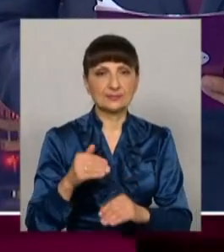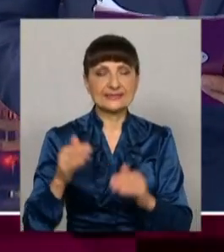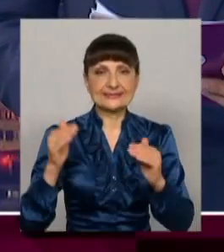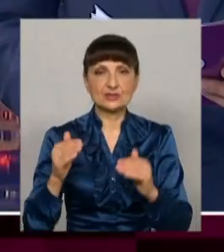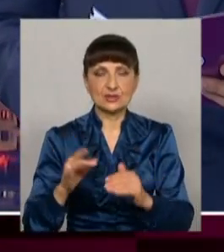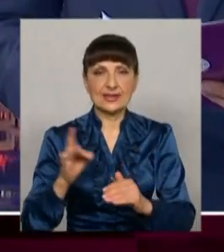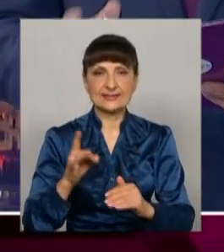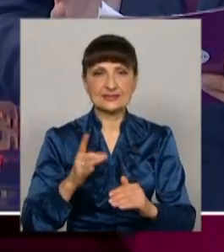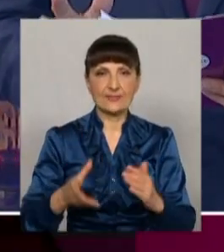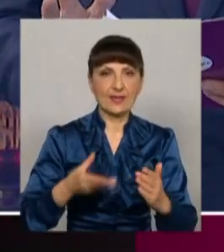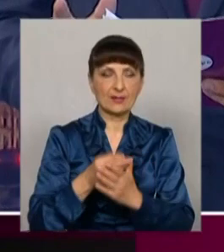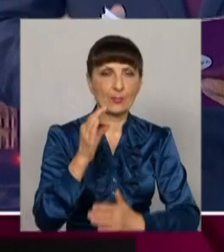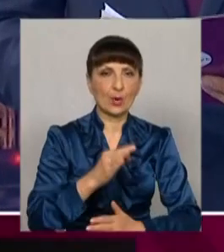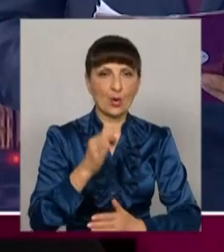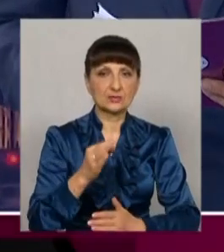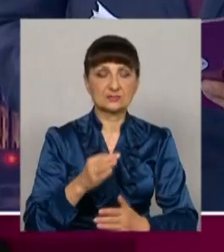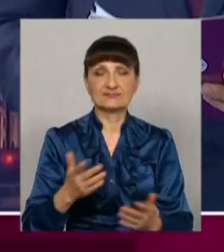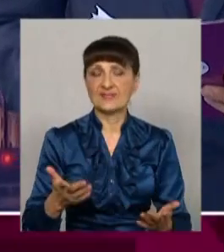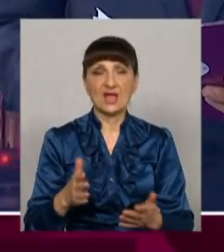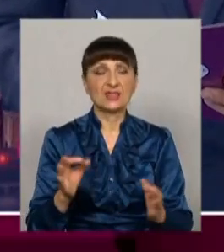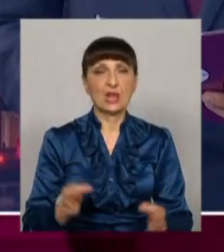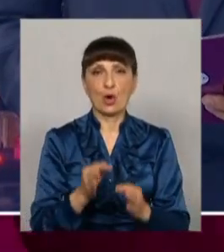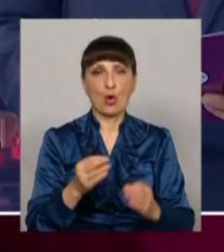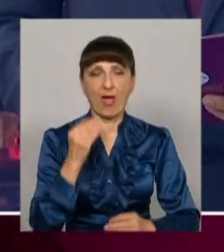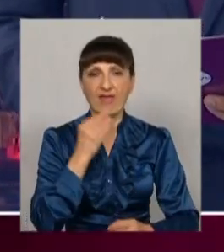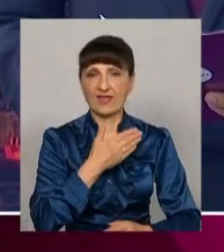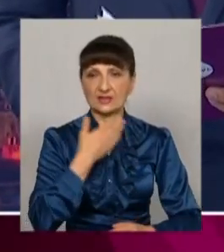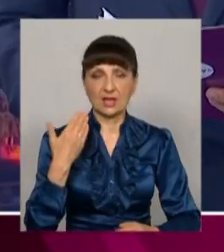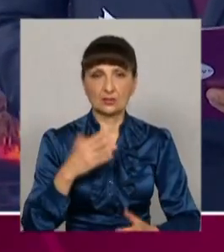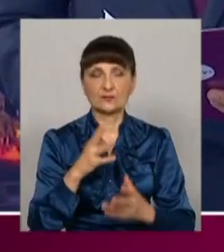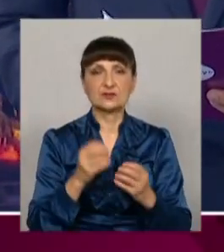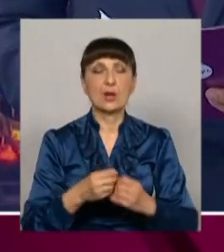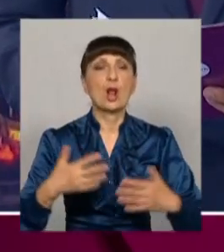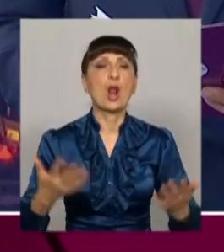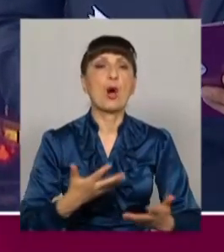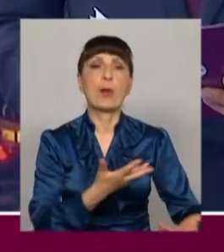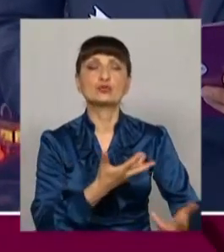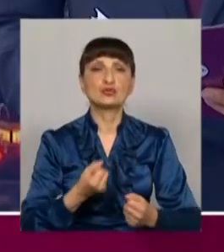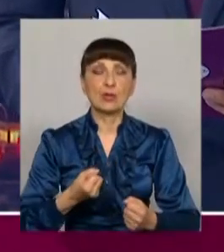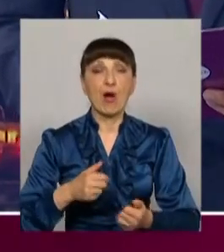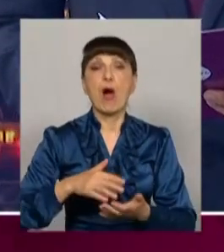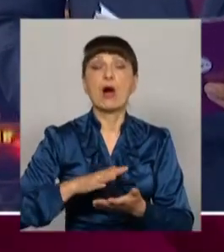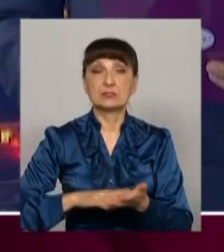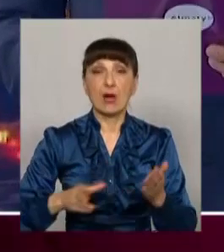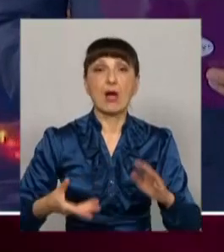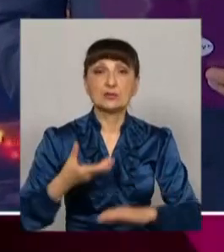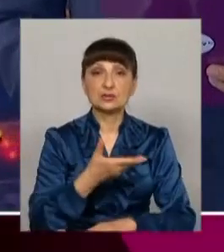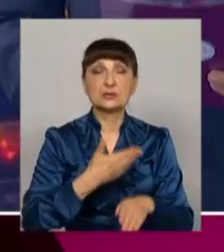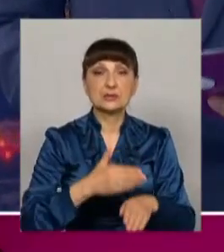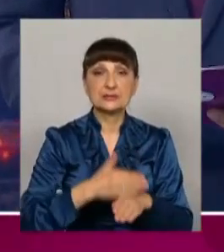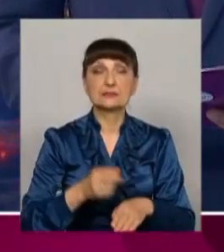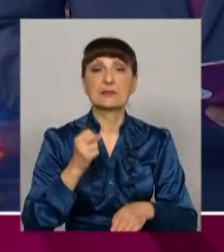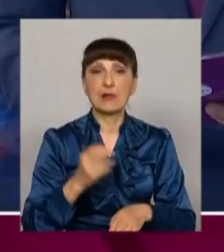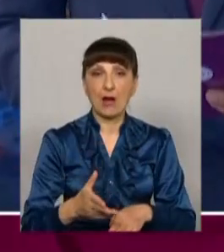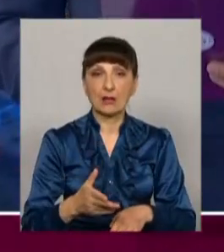размера переплаты не даст ровным счетом никакого эффекта. Все сводится к легкости получения гражданами онлайн-займов. Так и есть.